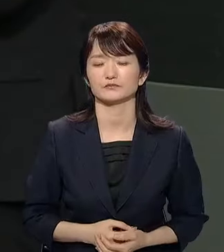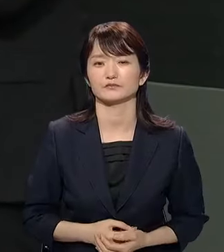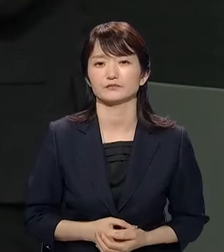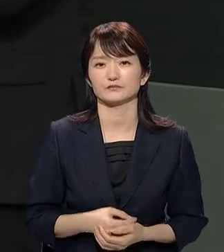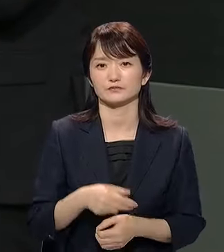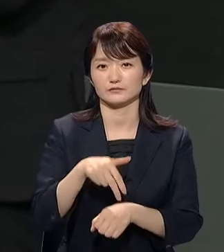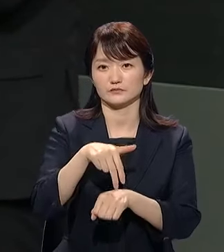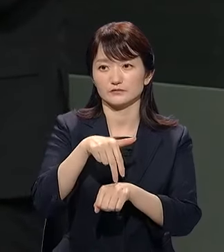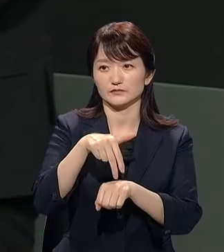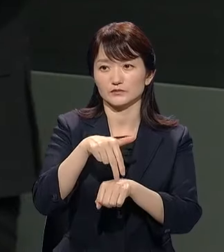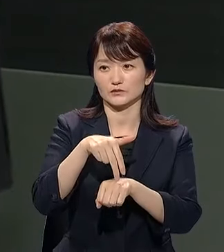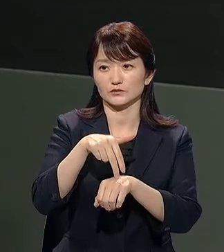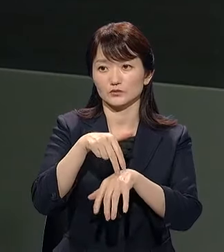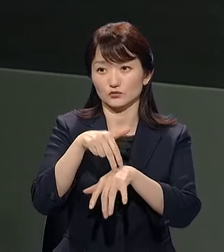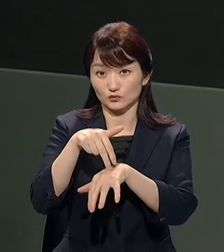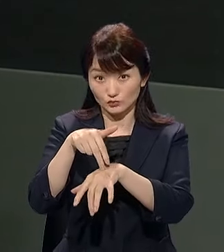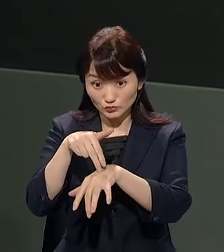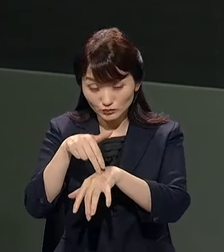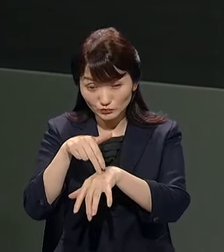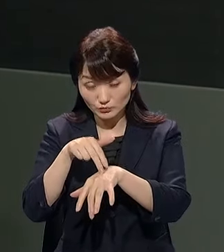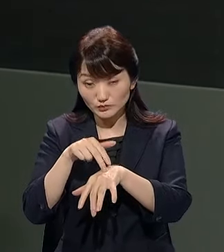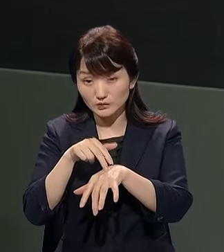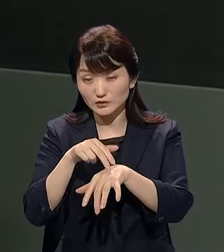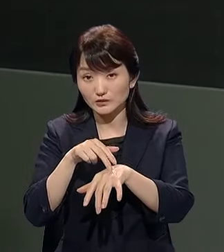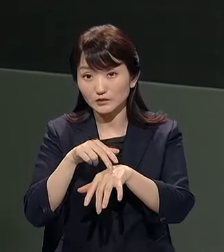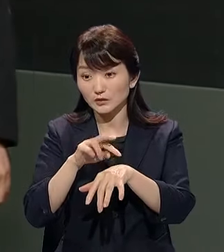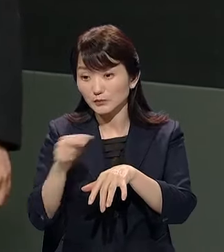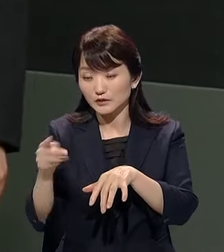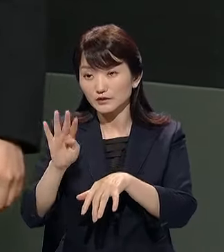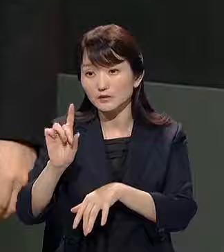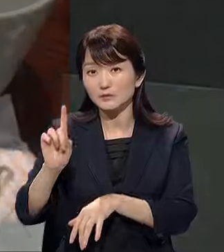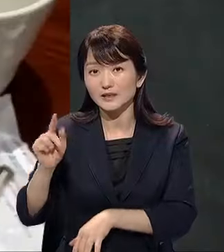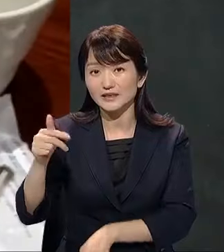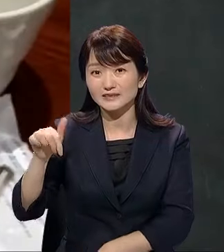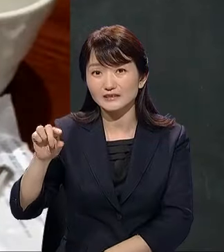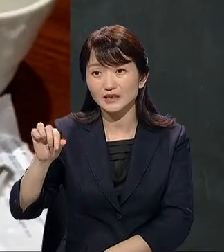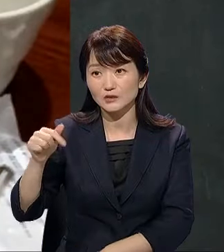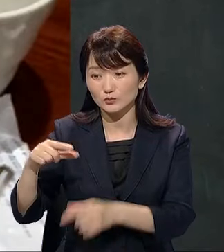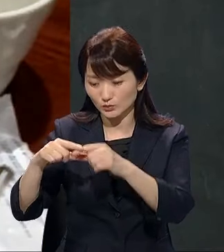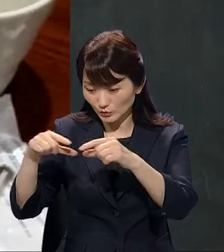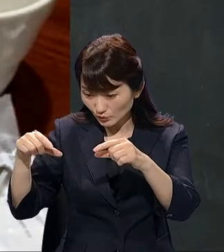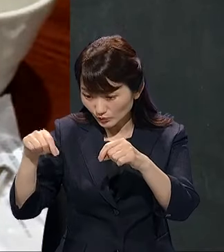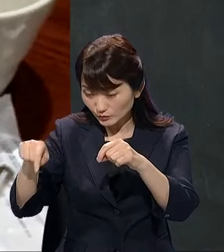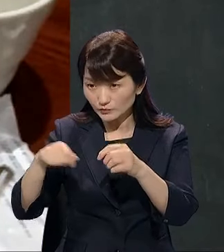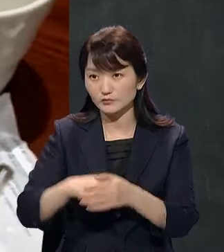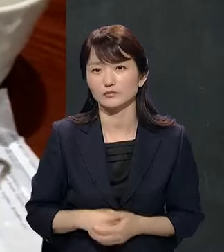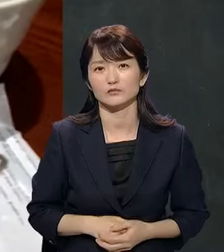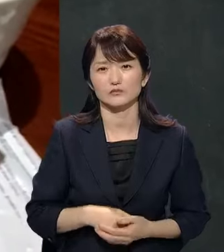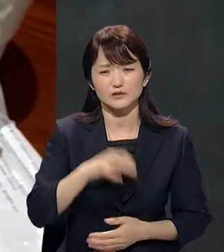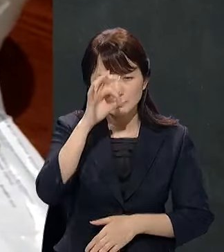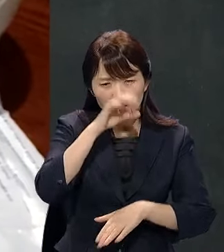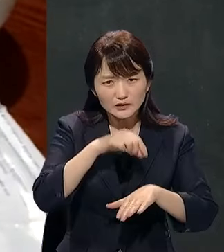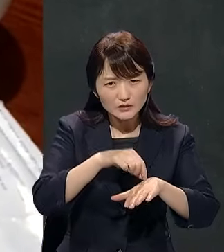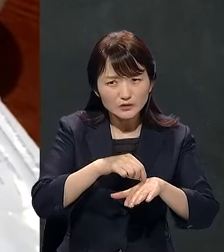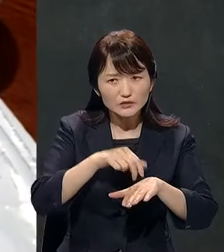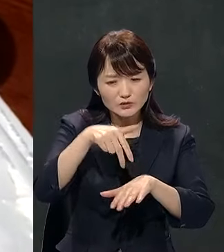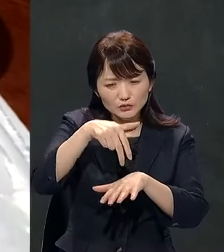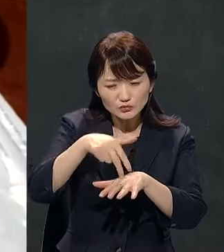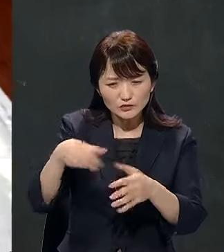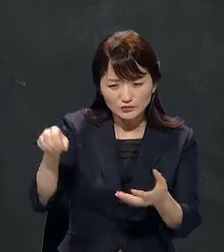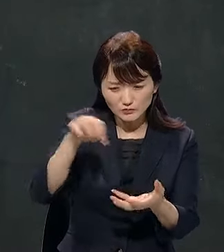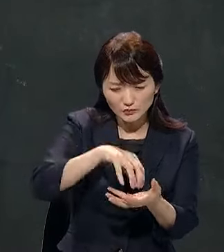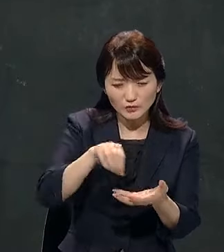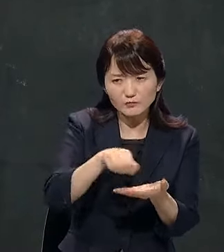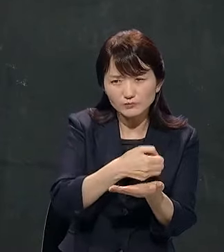쭈꾸미가 된 반 창고입니다 자 제보 사진 만나보시죠 자 제육의 주꾸미 볶음까지 맛 갈라